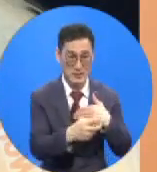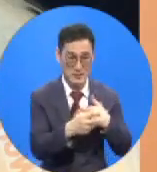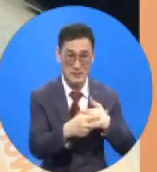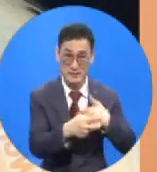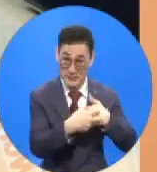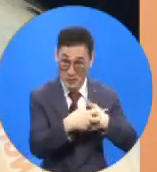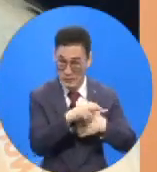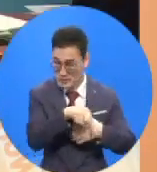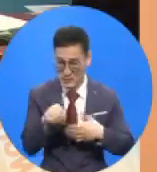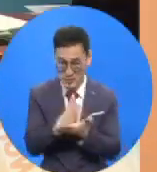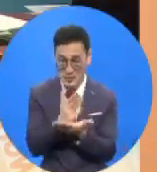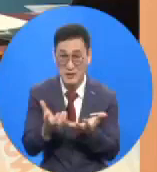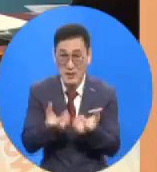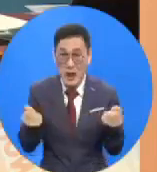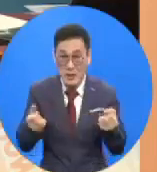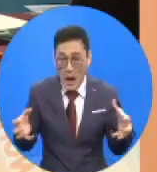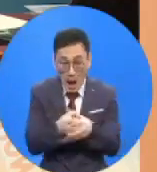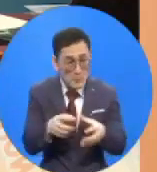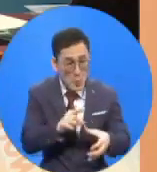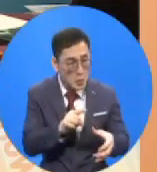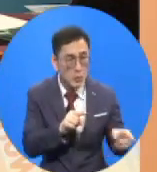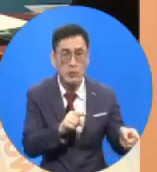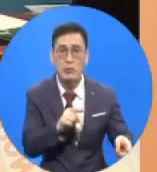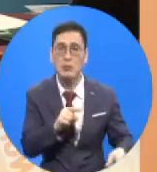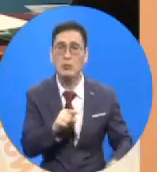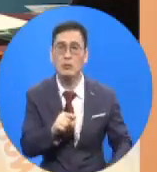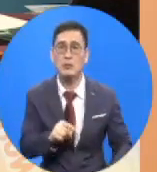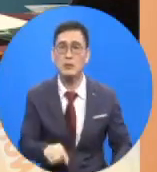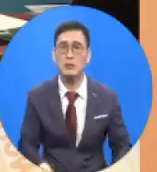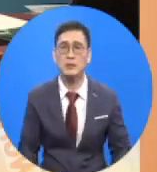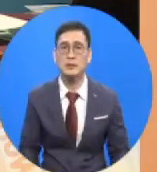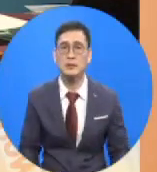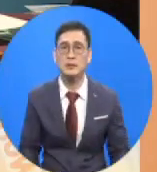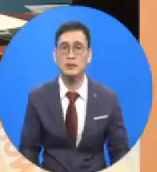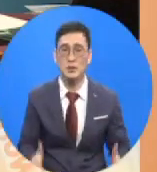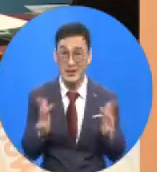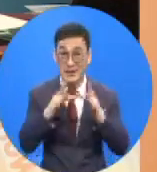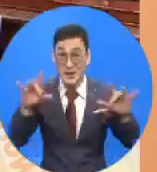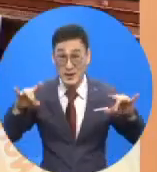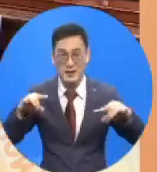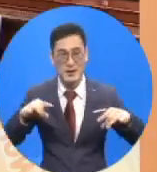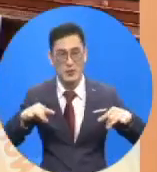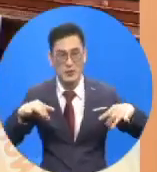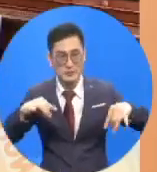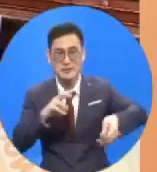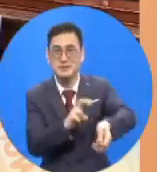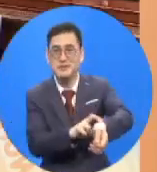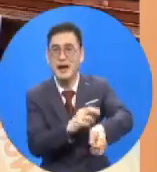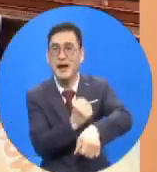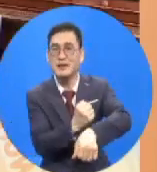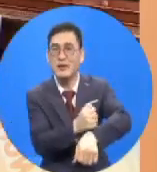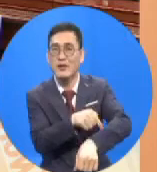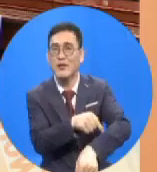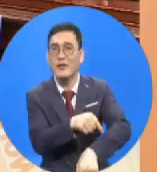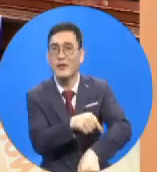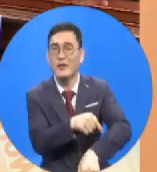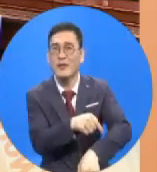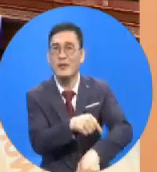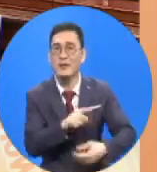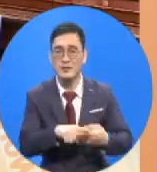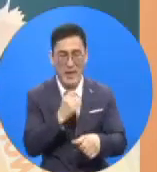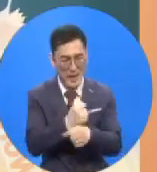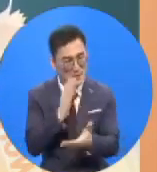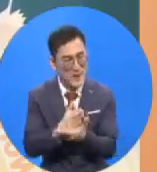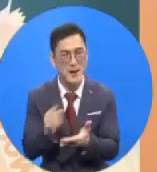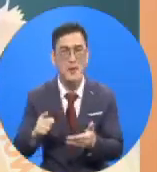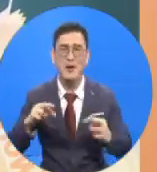하시고 네번째 원격진료 는 의 후에 대해서도 해야 된단 해야된다 논란이 있고 시민단체 오히려 또 반대 해요 그럼 이거는